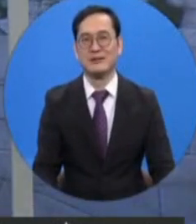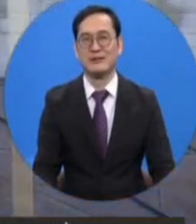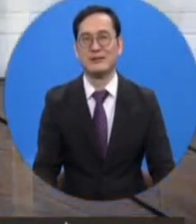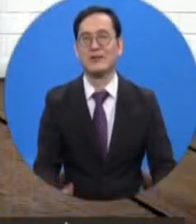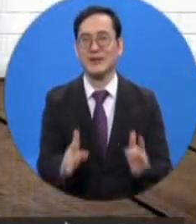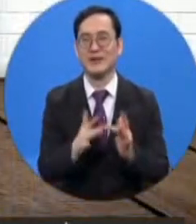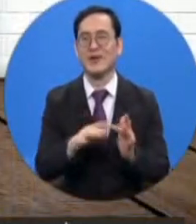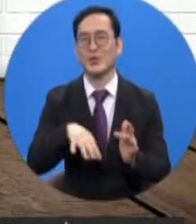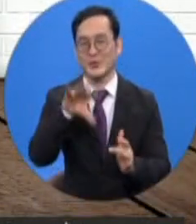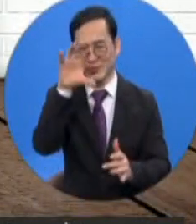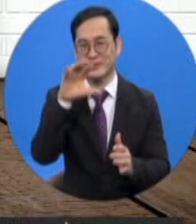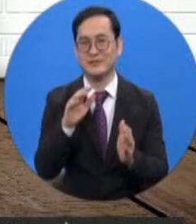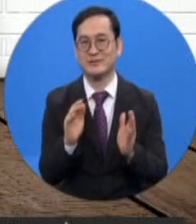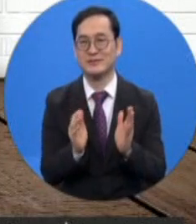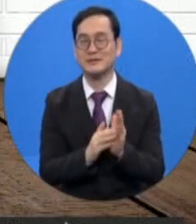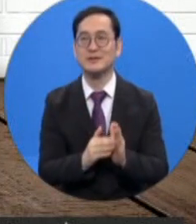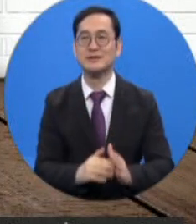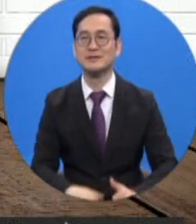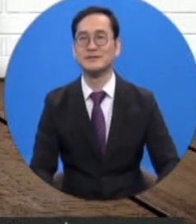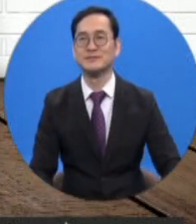글일까요?